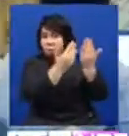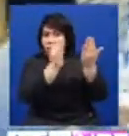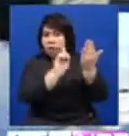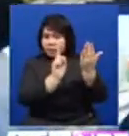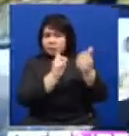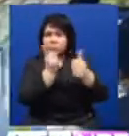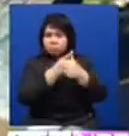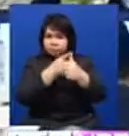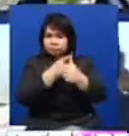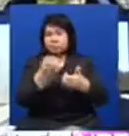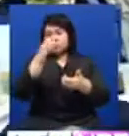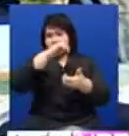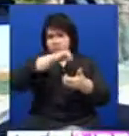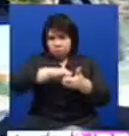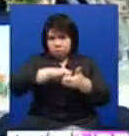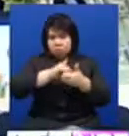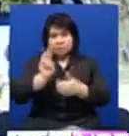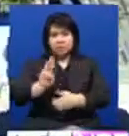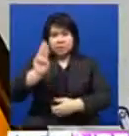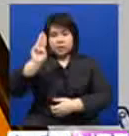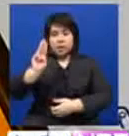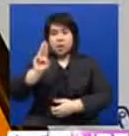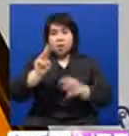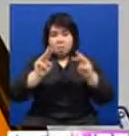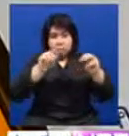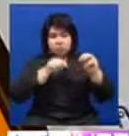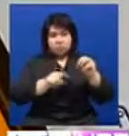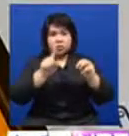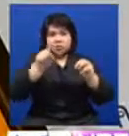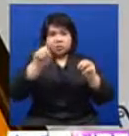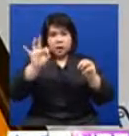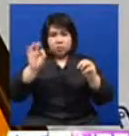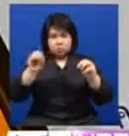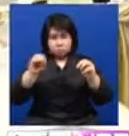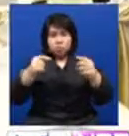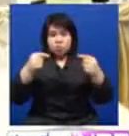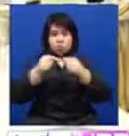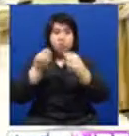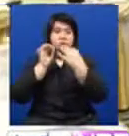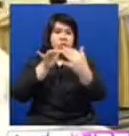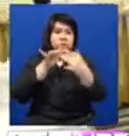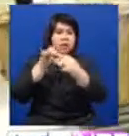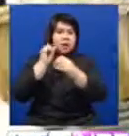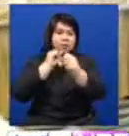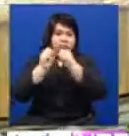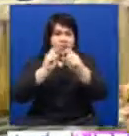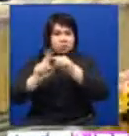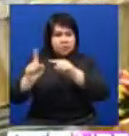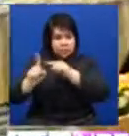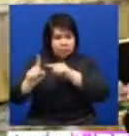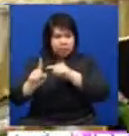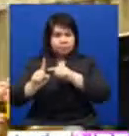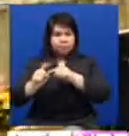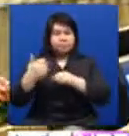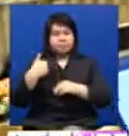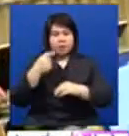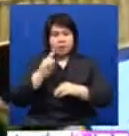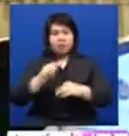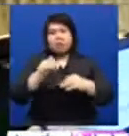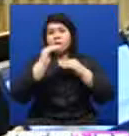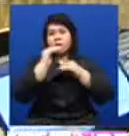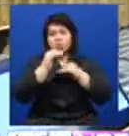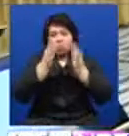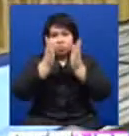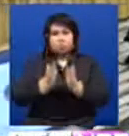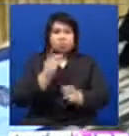ทำสนธิสัญญาตามมาตรา190เดิมเรื่องการปฏิรูปสื่อมวลชนการกำหนดสัดส่วนของสตรีที่จะเข้ามาเป็นผู้ดำร